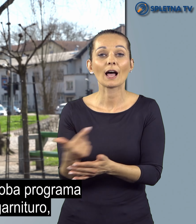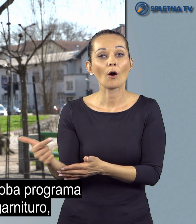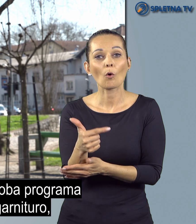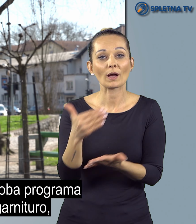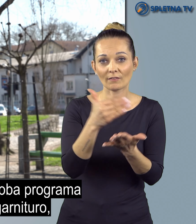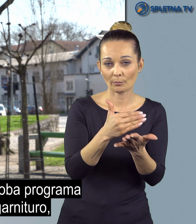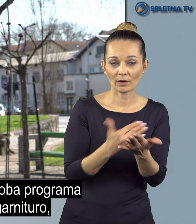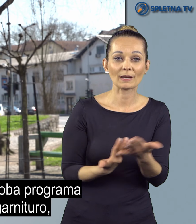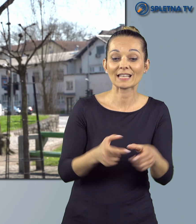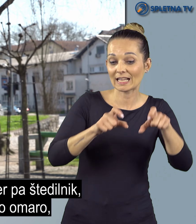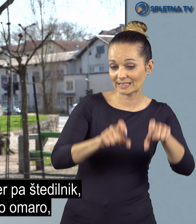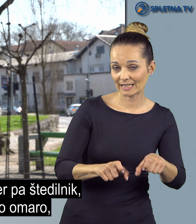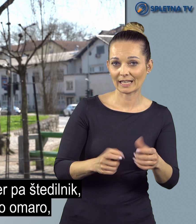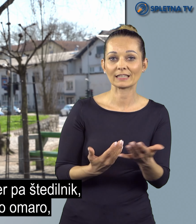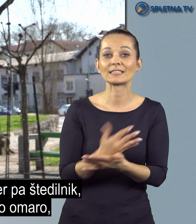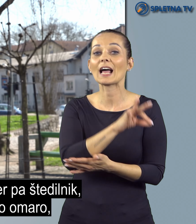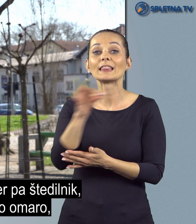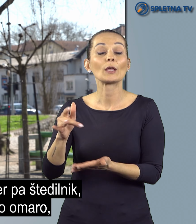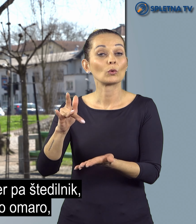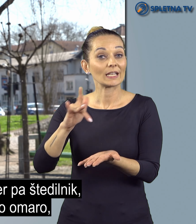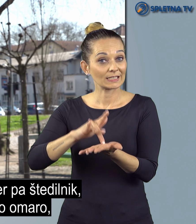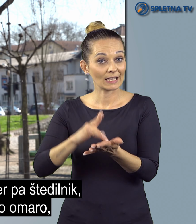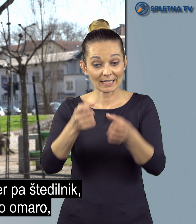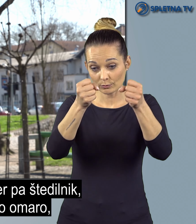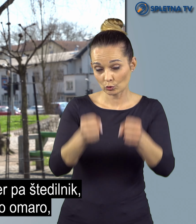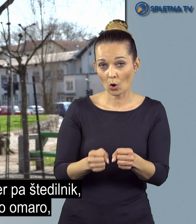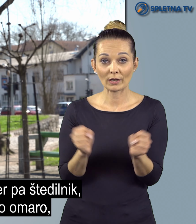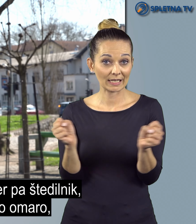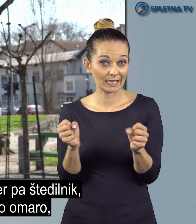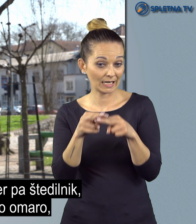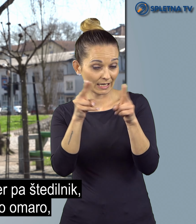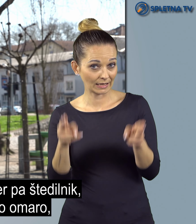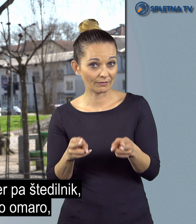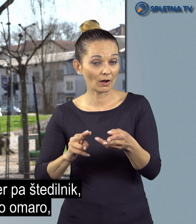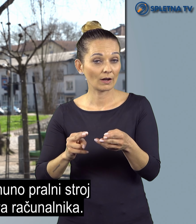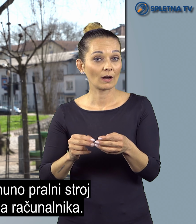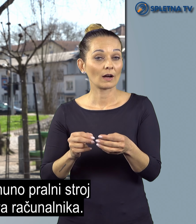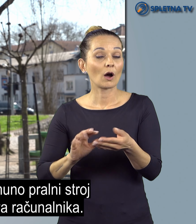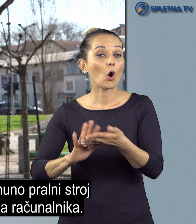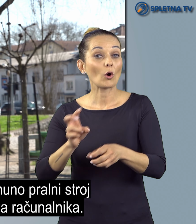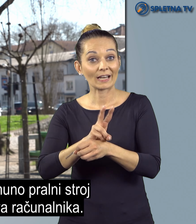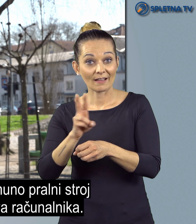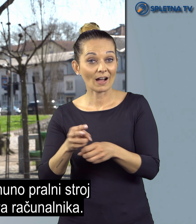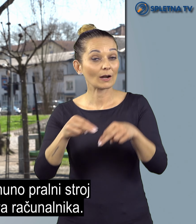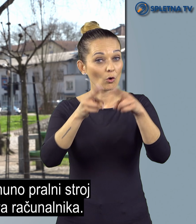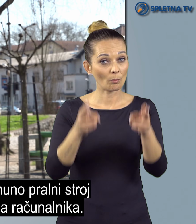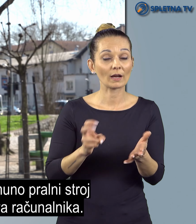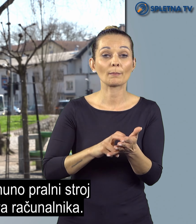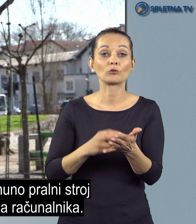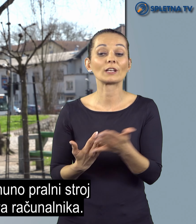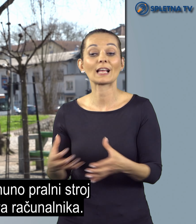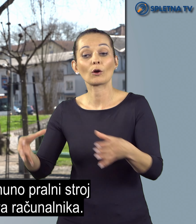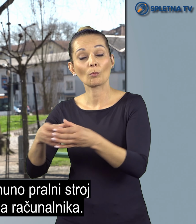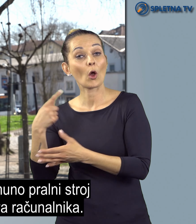programa sedežno garnituro, za dnevni center stole, hladilnik, ognjevarno omaro, potem pa za komuno